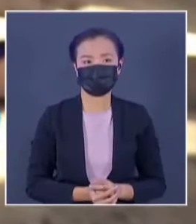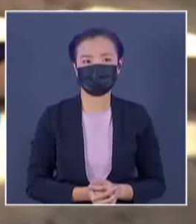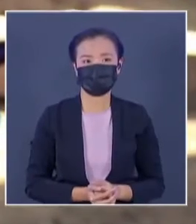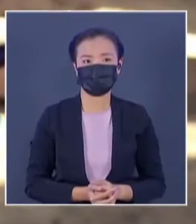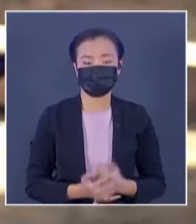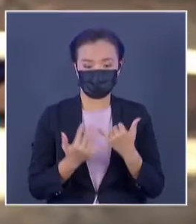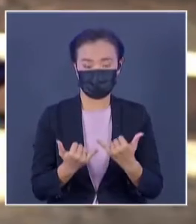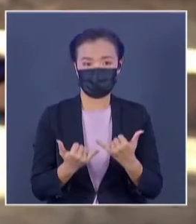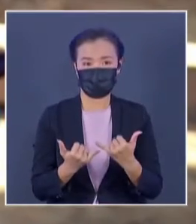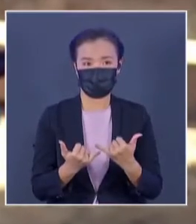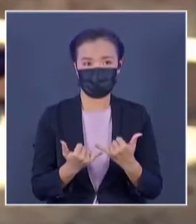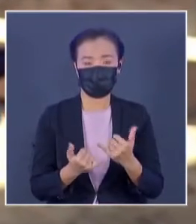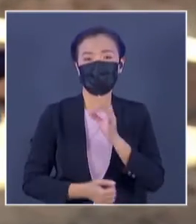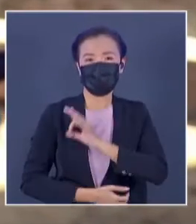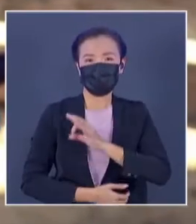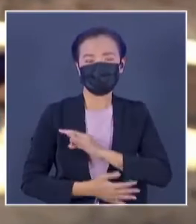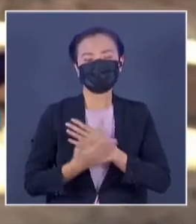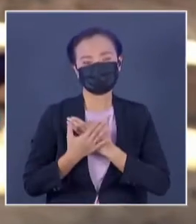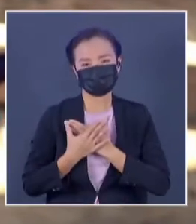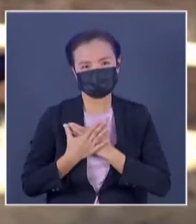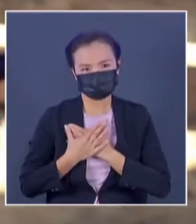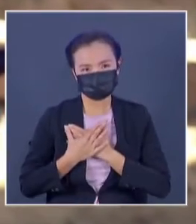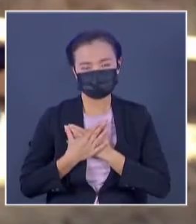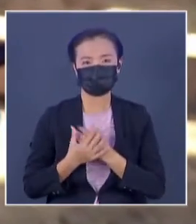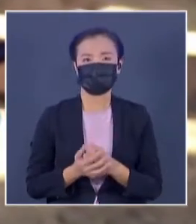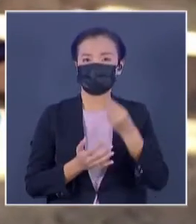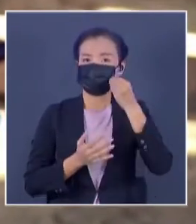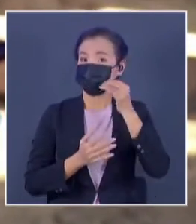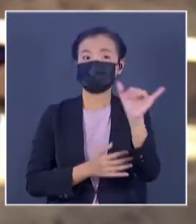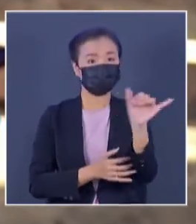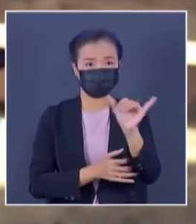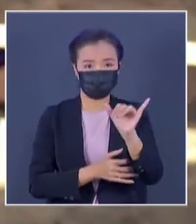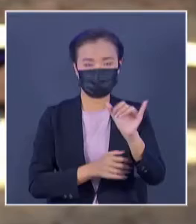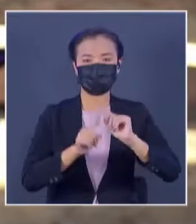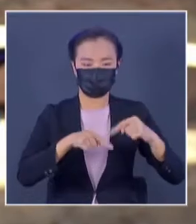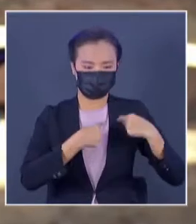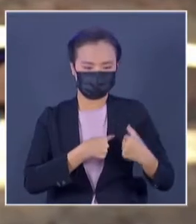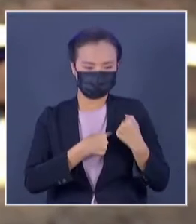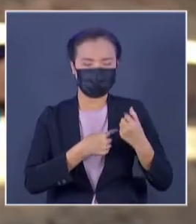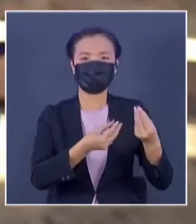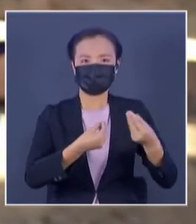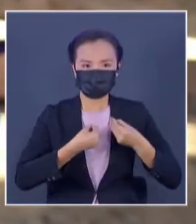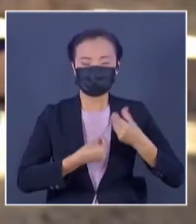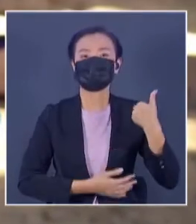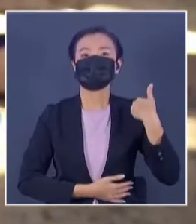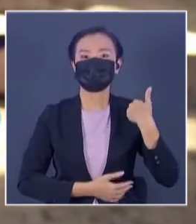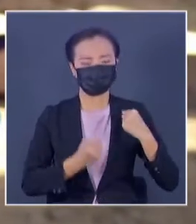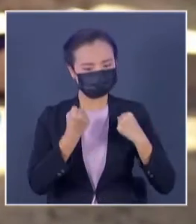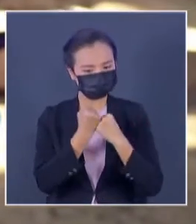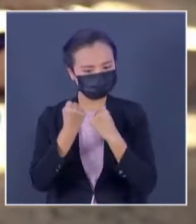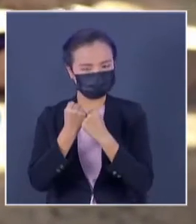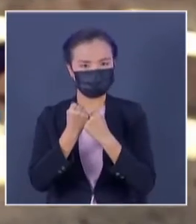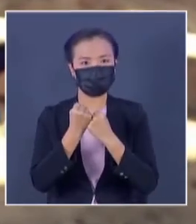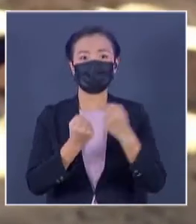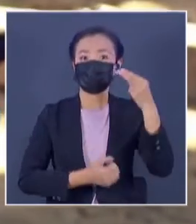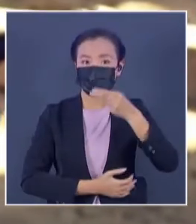ณยายบอกว่าตอนนี้มีความรู้สึกอบอุ่นถึงแม้จะยังไม่มีที่อยู่แต่ว่ามีกำลังใจแล้วมีกำลังใจสู้ต่อ